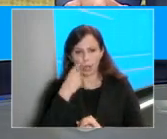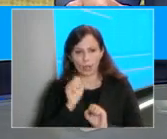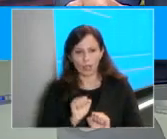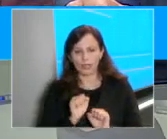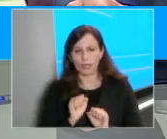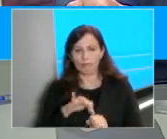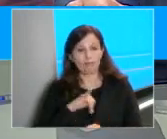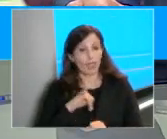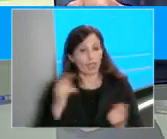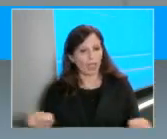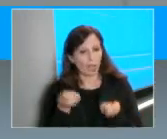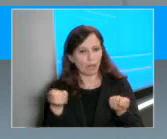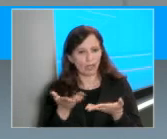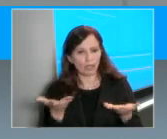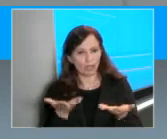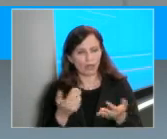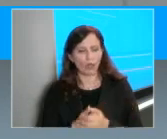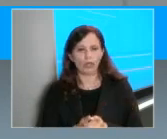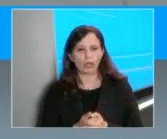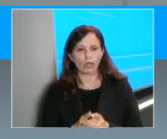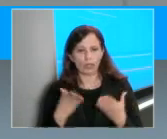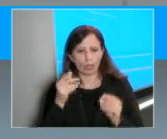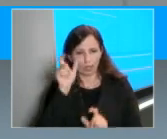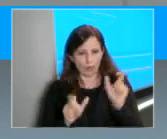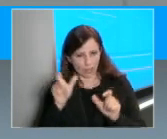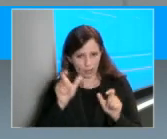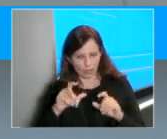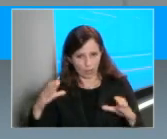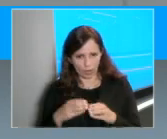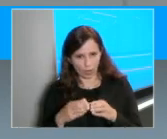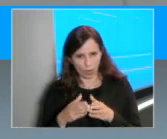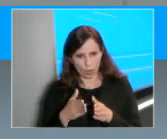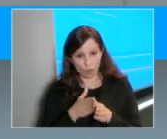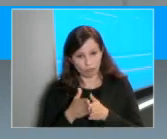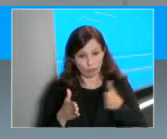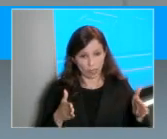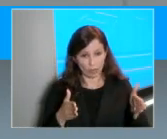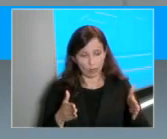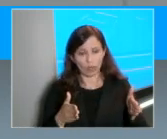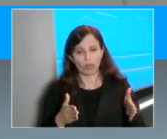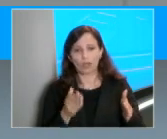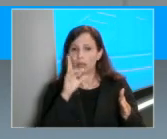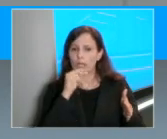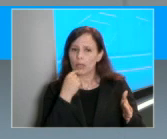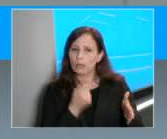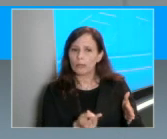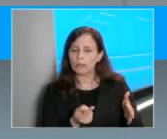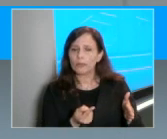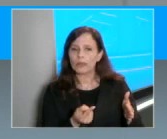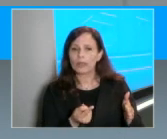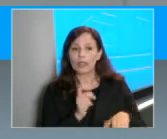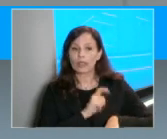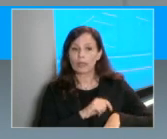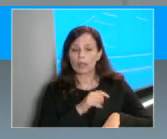המפלגות אגב, לאן ילך הקמפיין הזה, מכיוון שהרבה מאוד אנשים בגוש הנגדי לנתניהו, נקרא לזה כך, מדברים על כך שהגיע